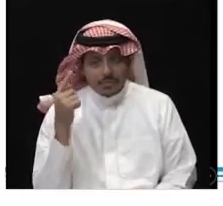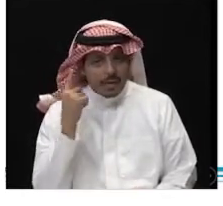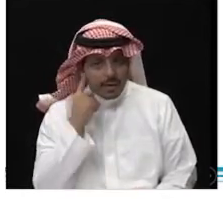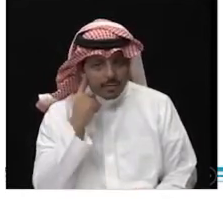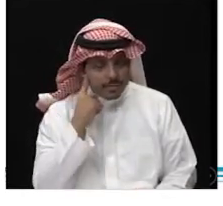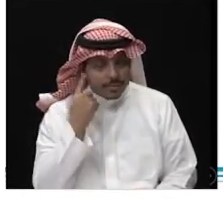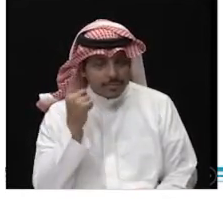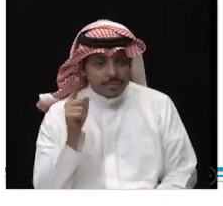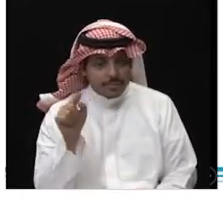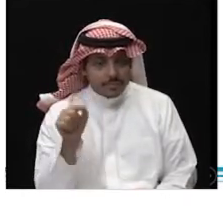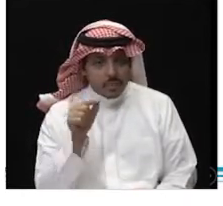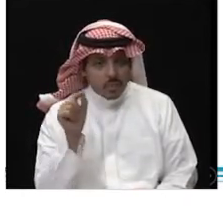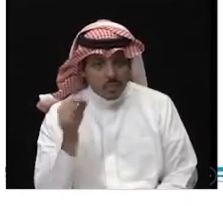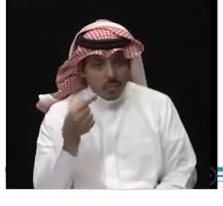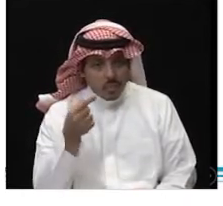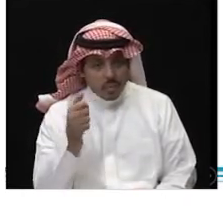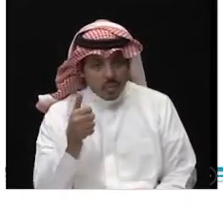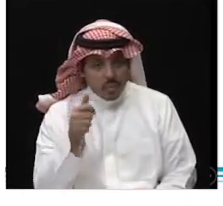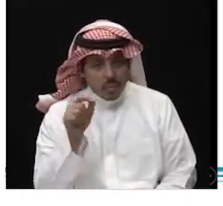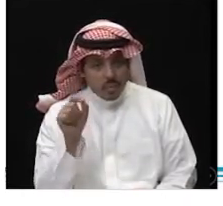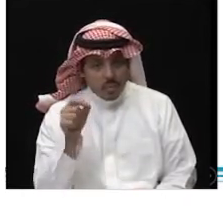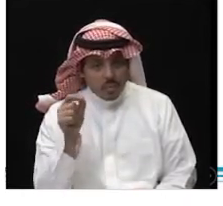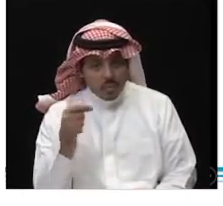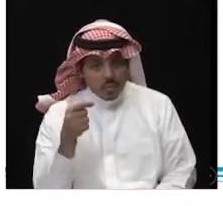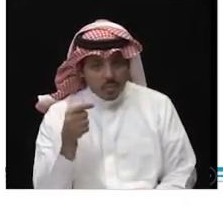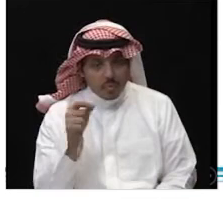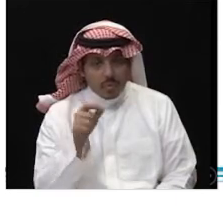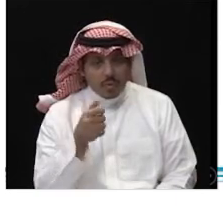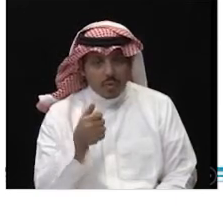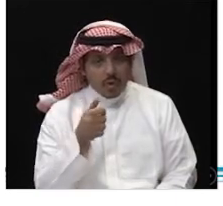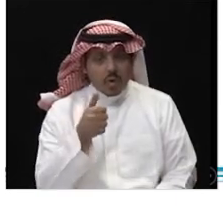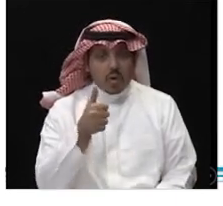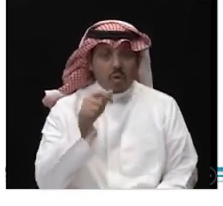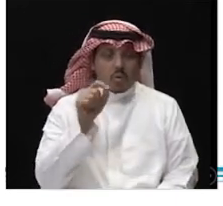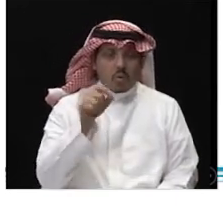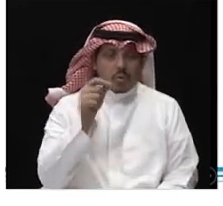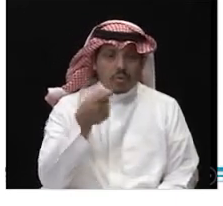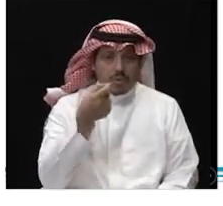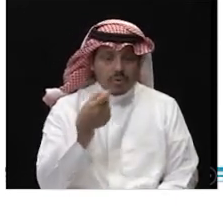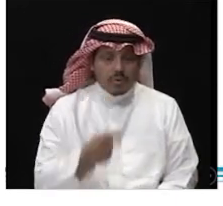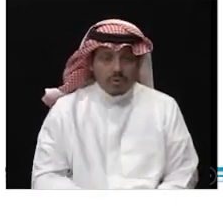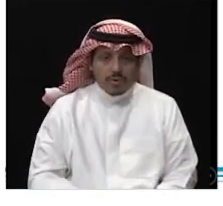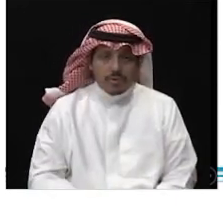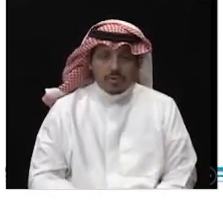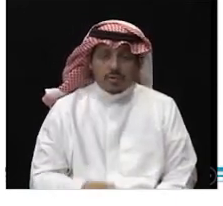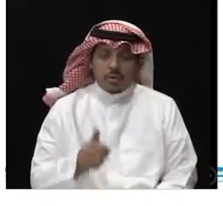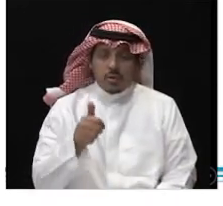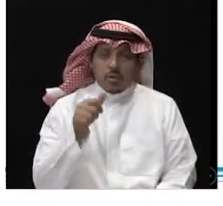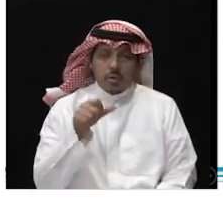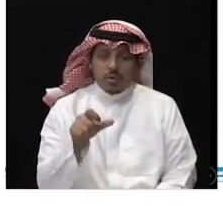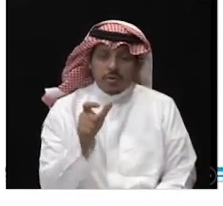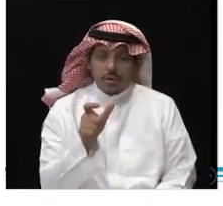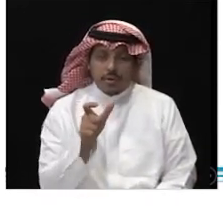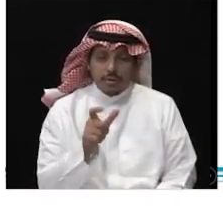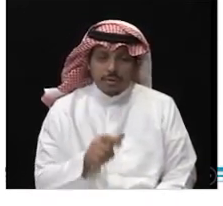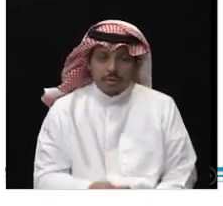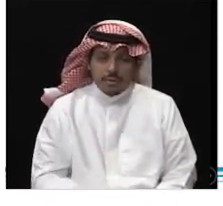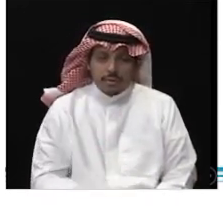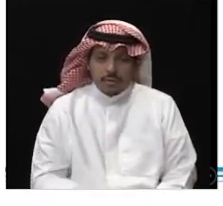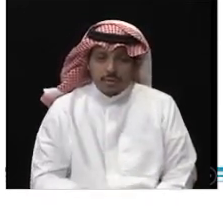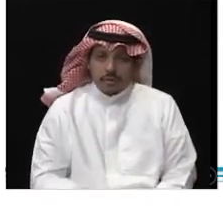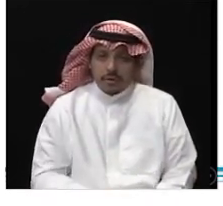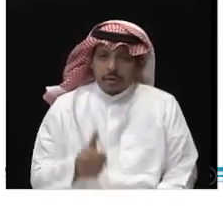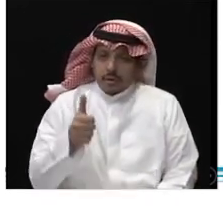أحسنتم، رائعون. إذن أو أن، أو أن، ممتاز، رائع جدا. إذن